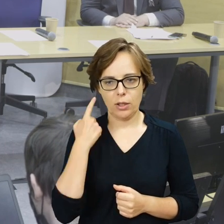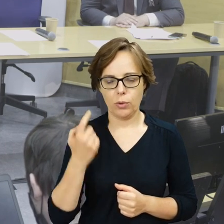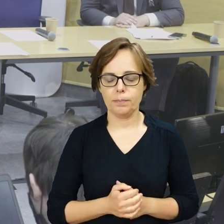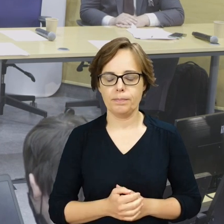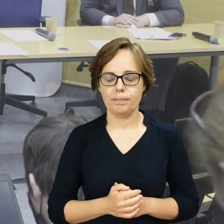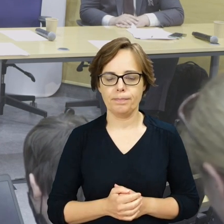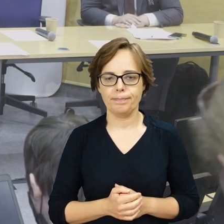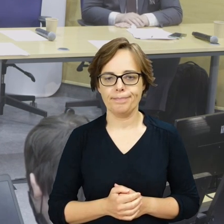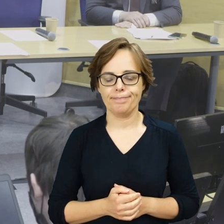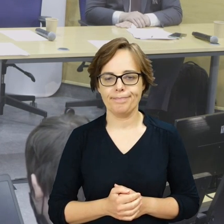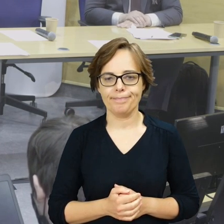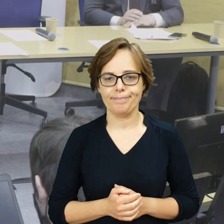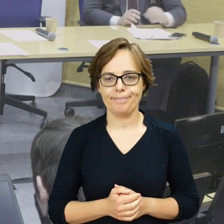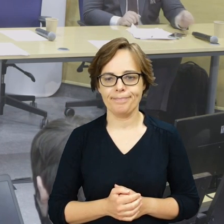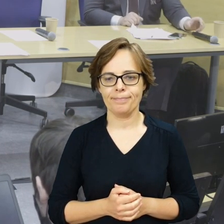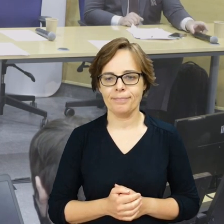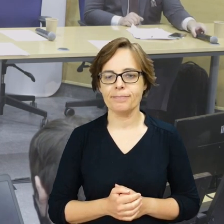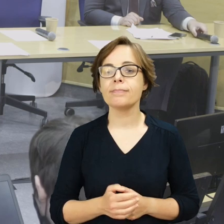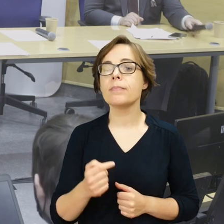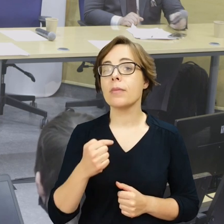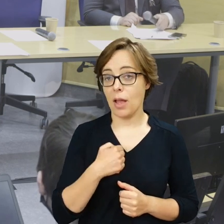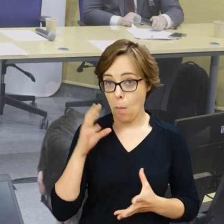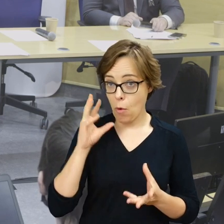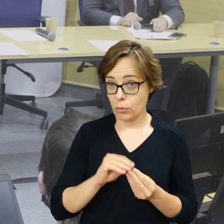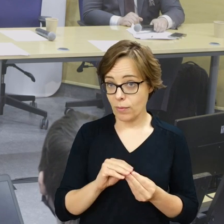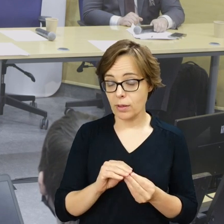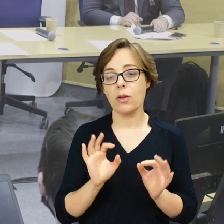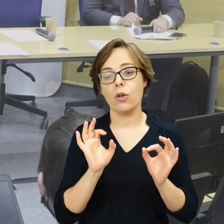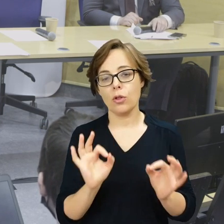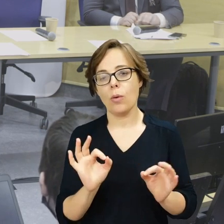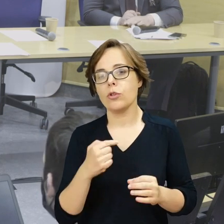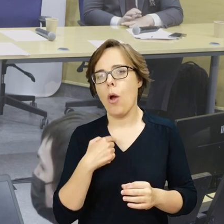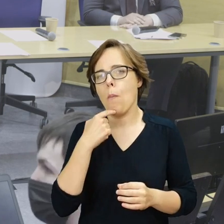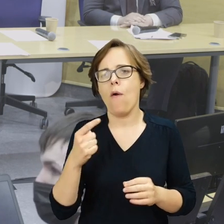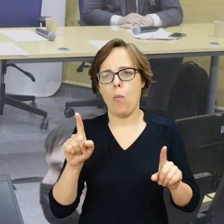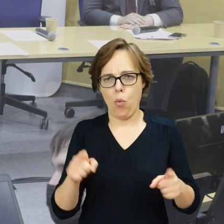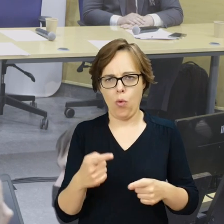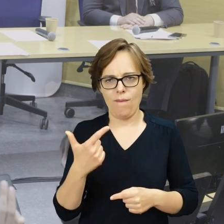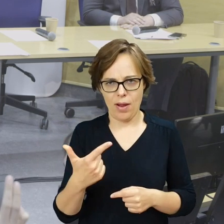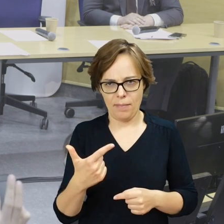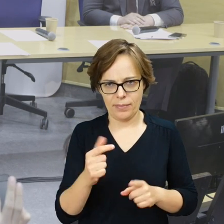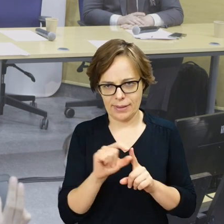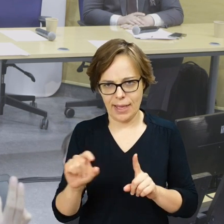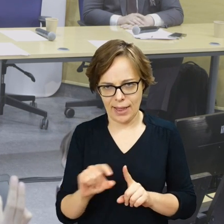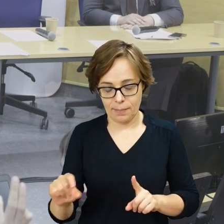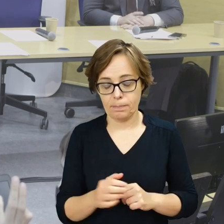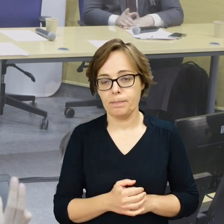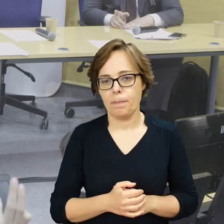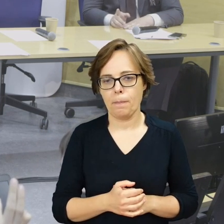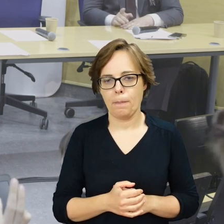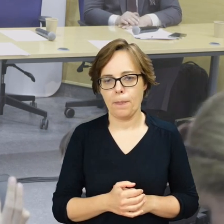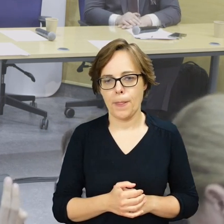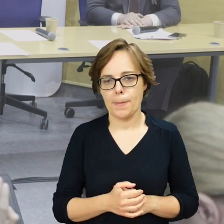prawnego. To ja mam to podsumowanie powiedzieć. Powiem jedno, dwa zdania chyba, bo padało